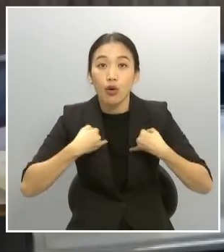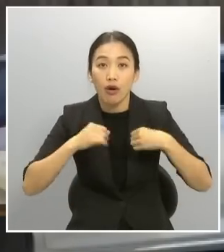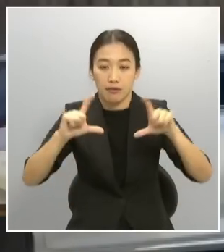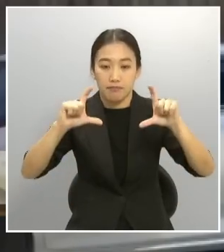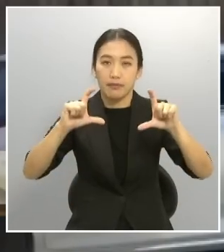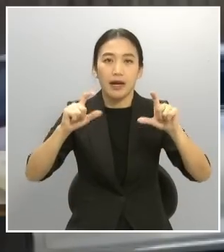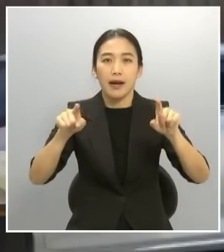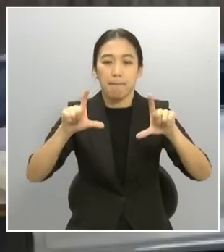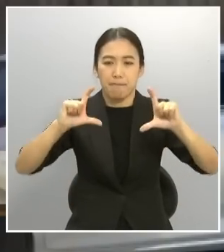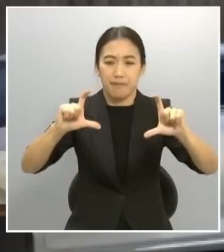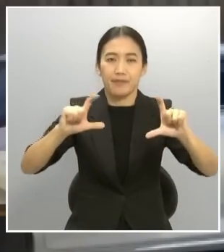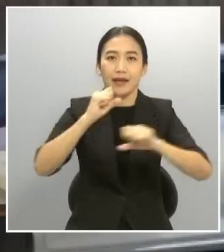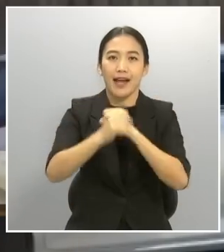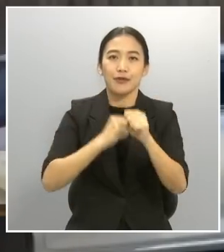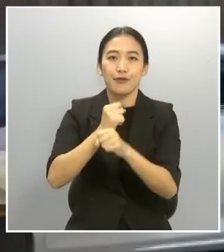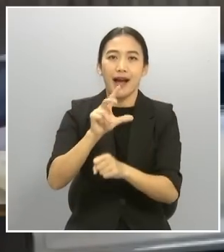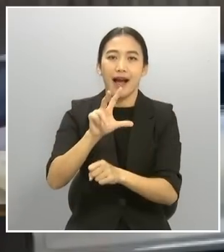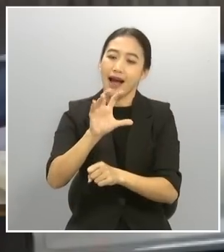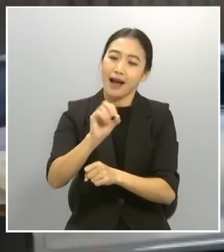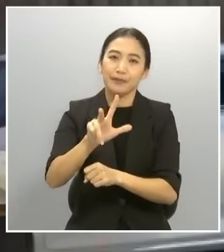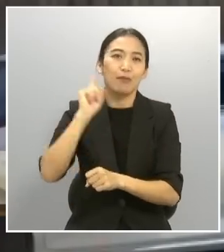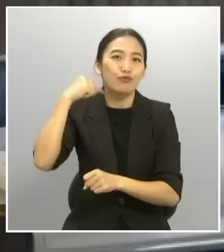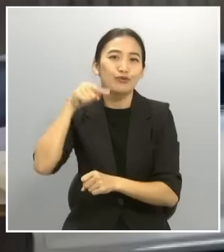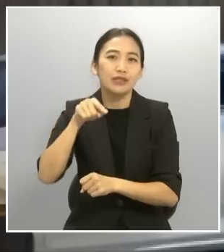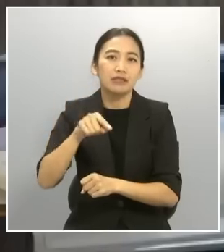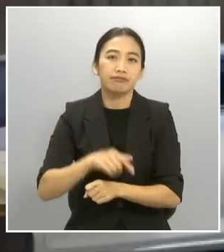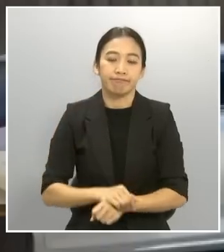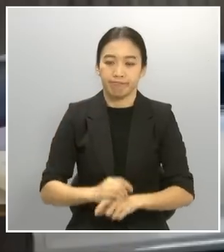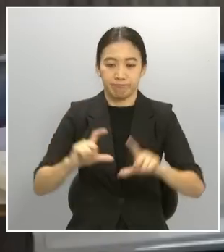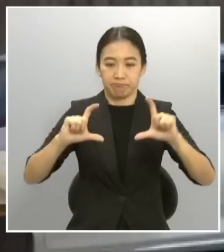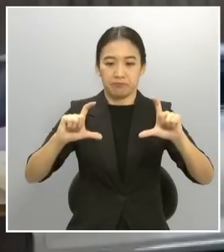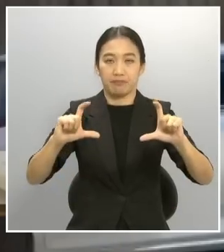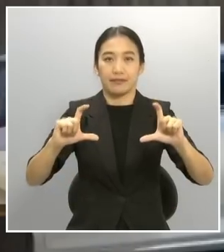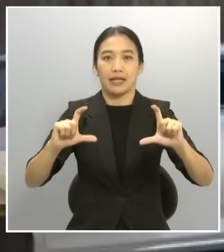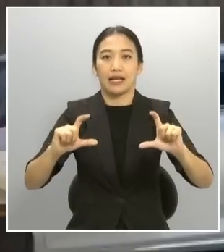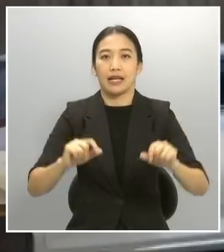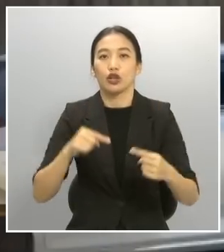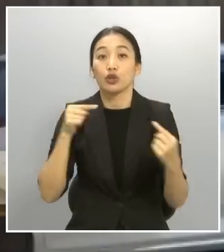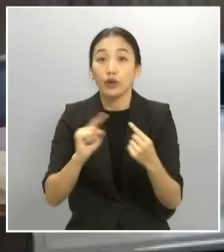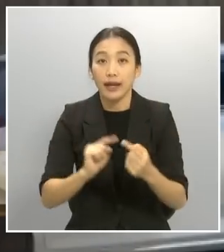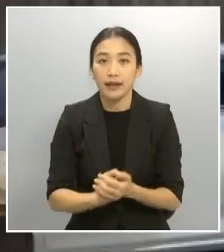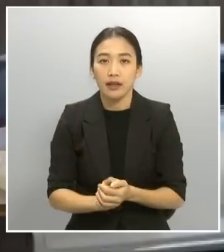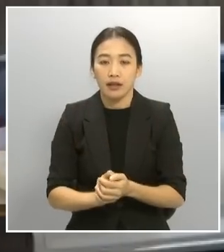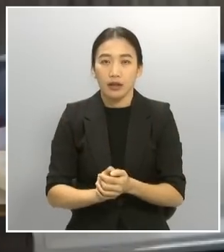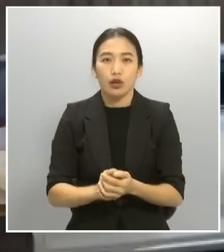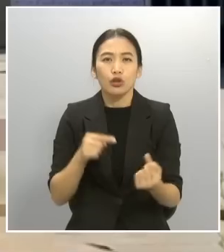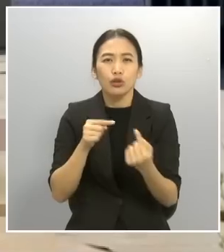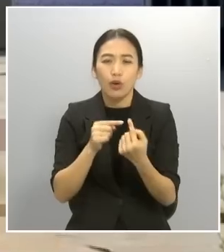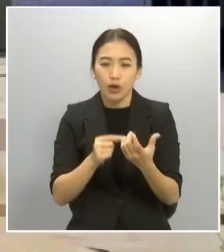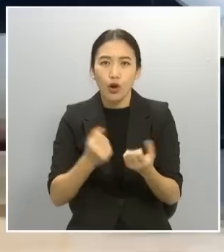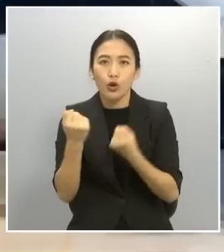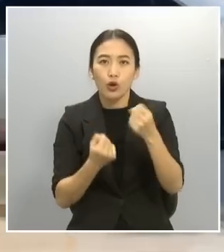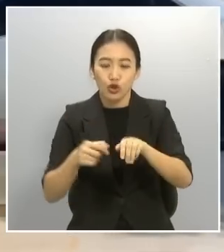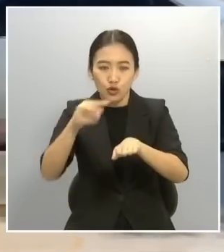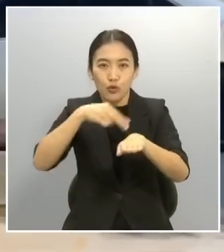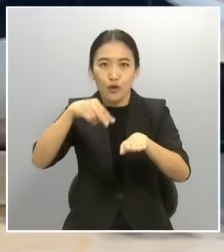เป็นเจ้าของกิจการตรวจสภาพรถนครรังสิตกับร้านอาหารลาบร้อยเอ็ด2อยู่ในเนื้อที่ประมาณสักไร่หนึ่งกลางซอยรังสิตนครนายก